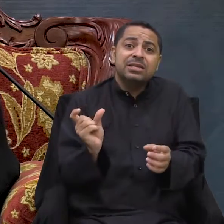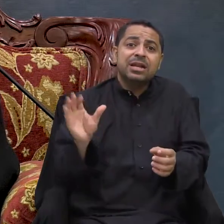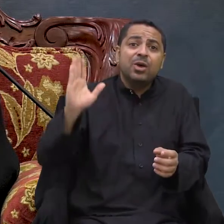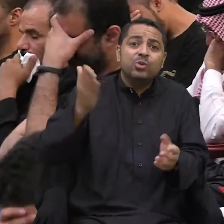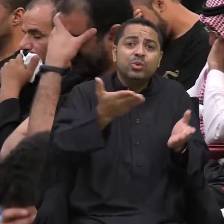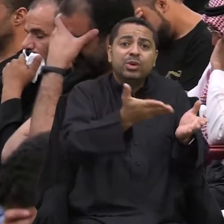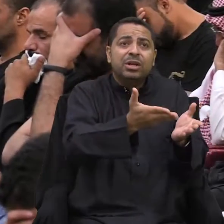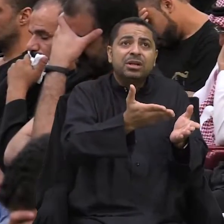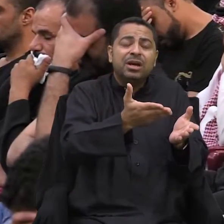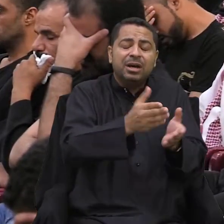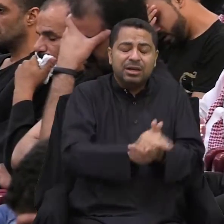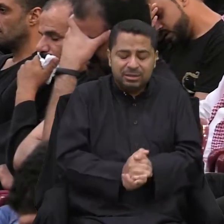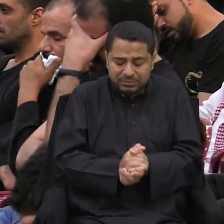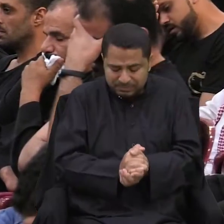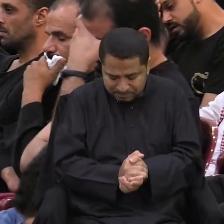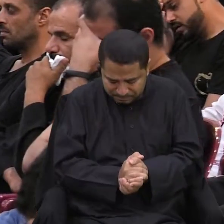الله